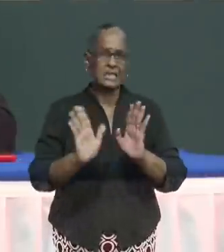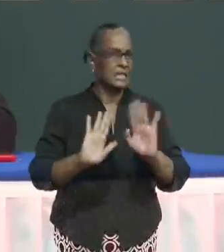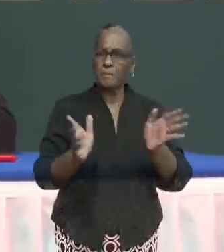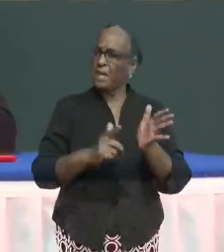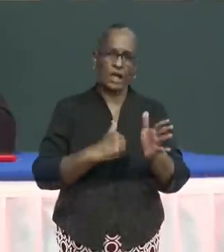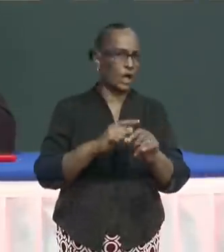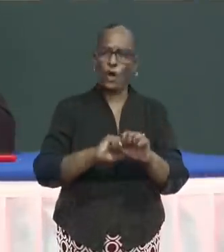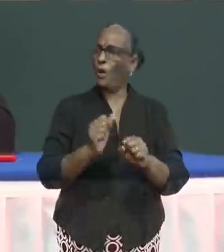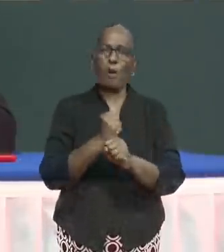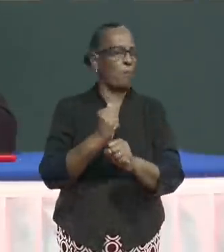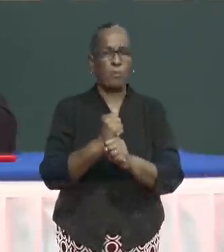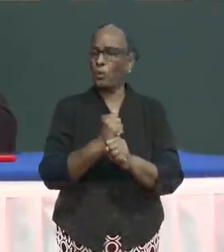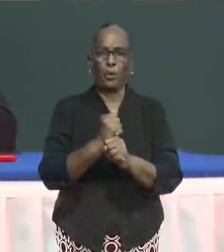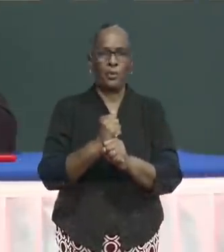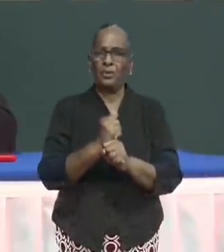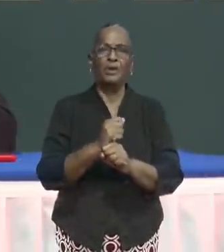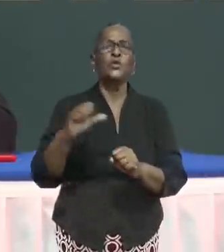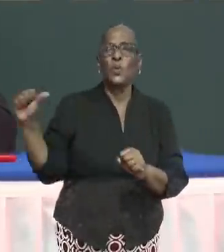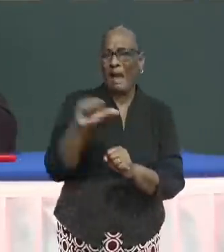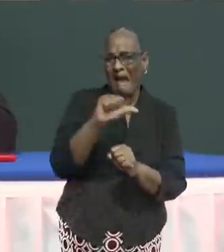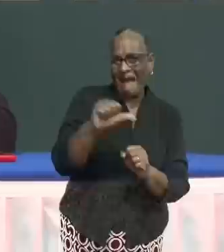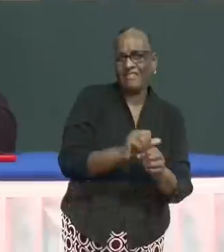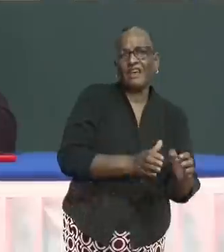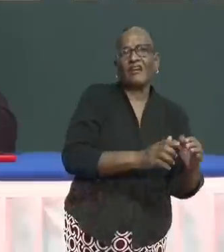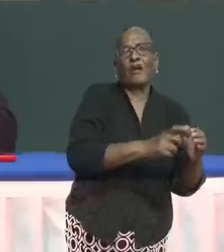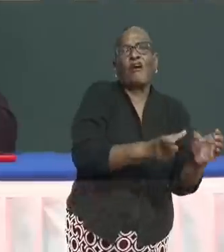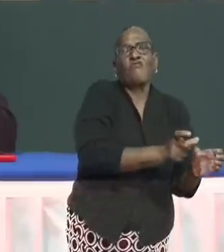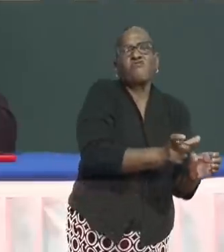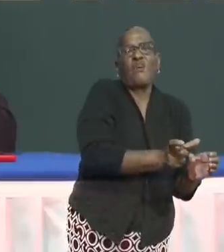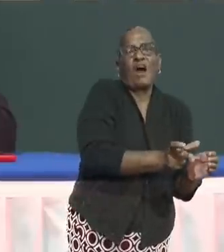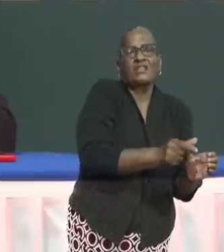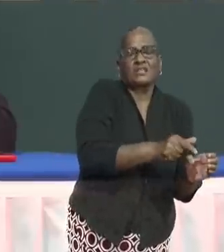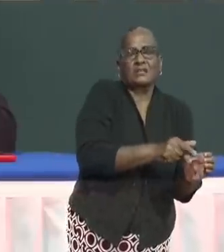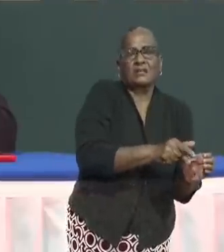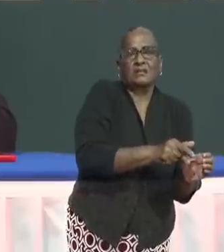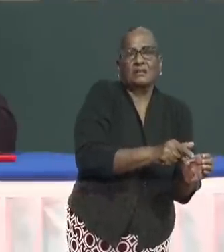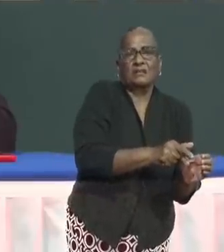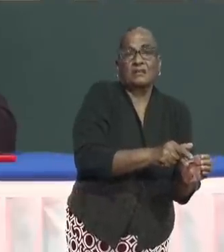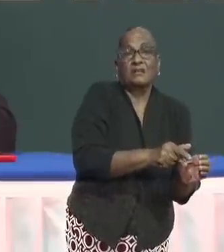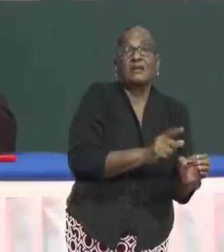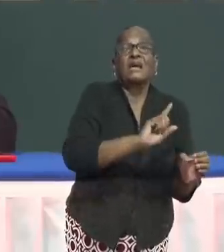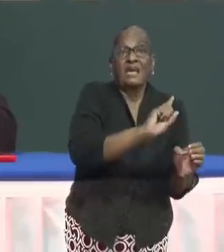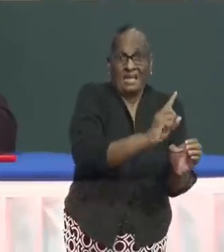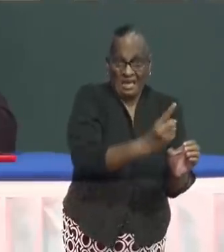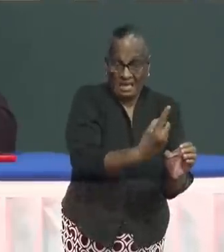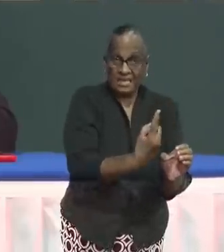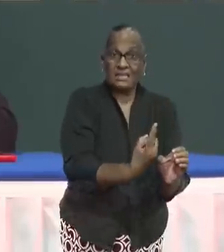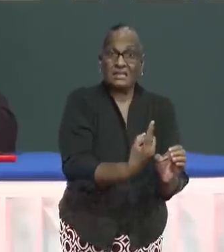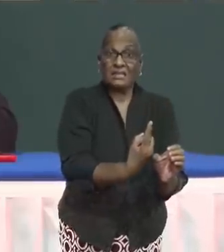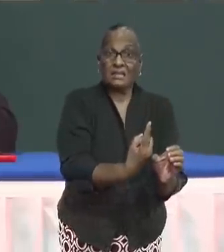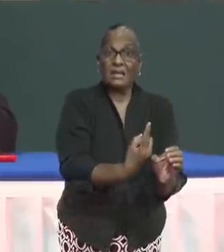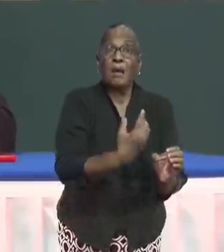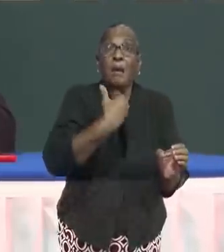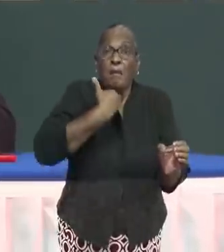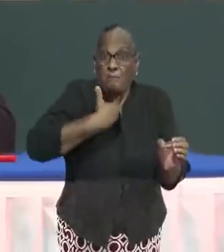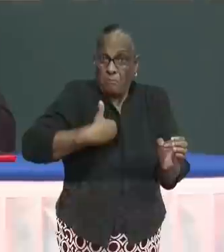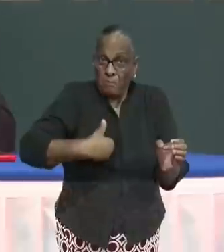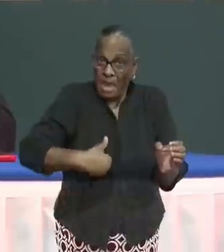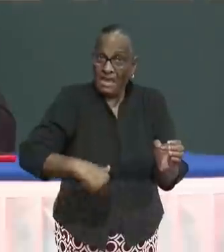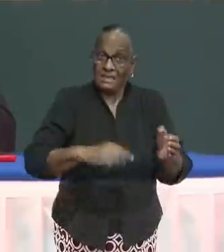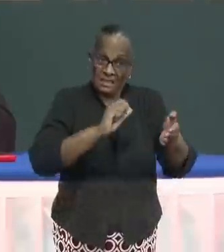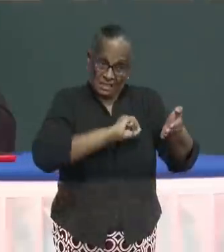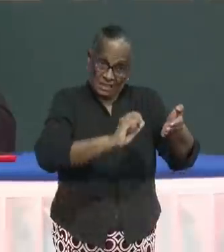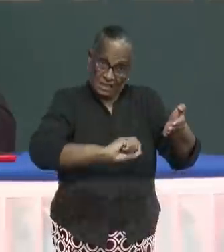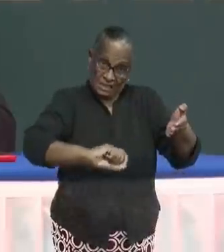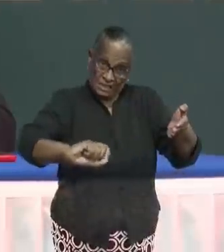hebben nu in een andere fase. En de fase is het niet. Eerst, de sma is het registreren van